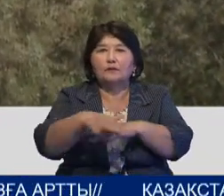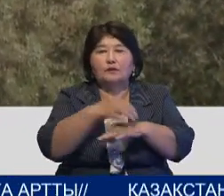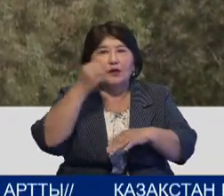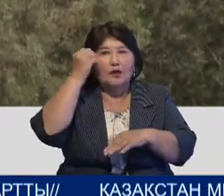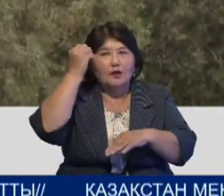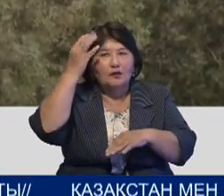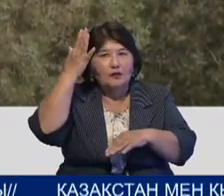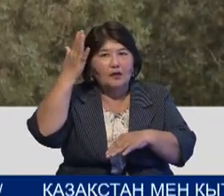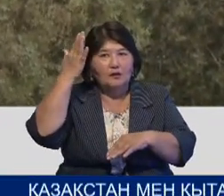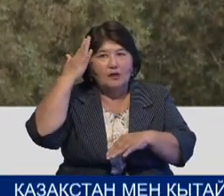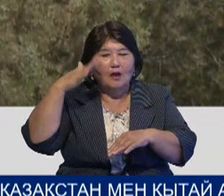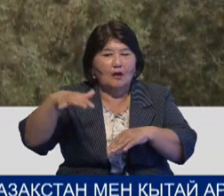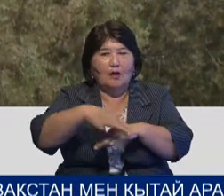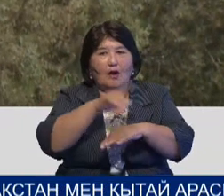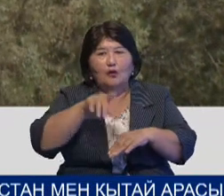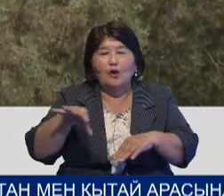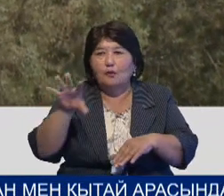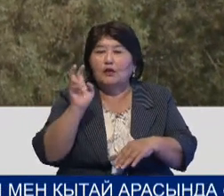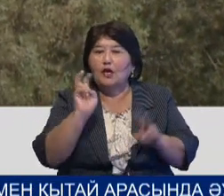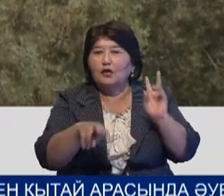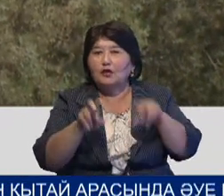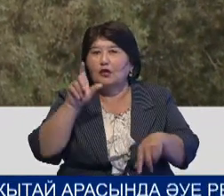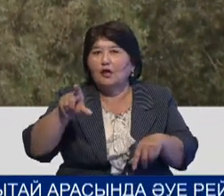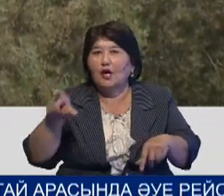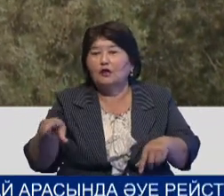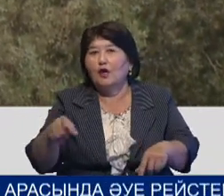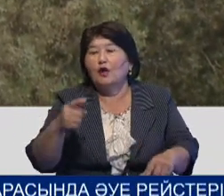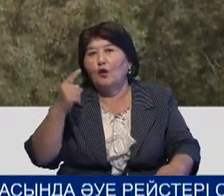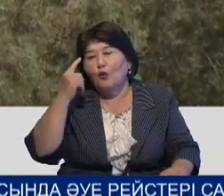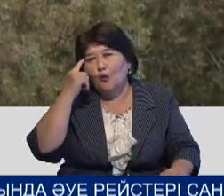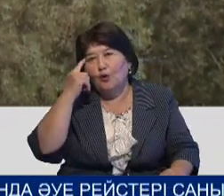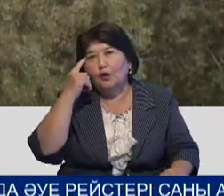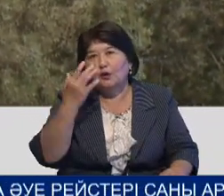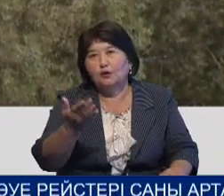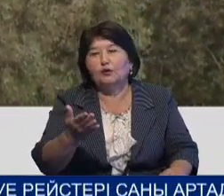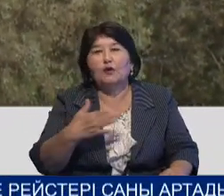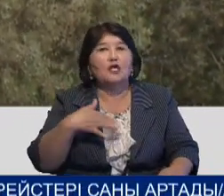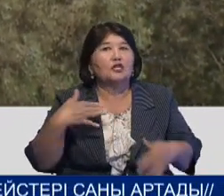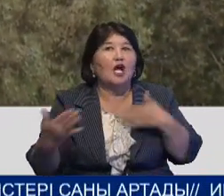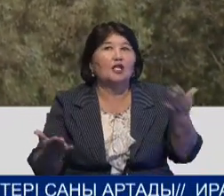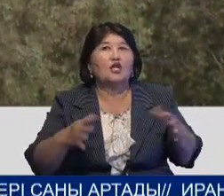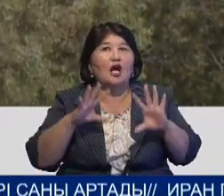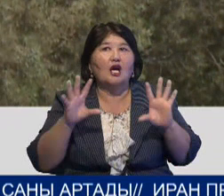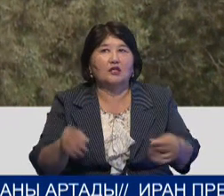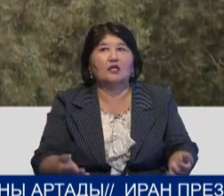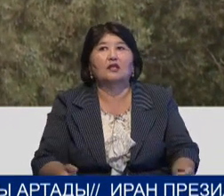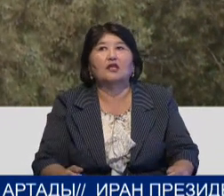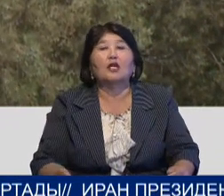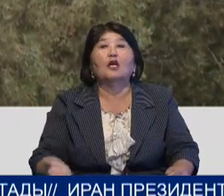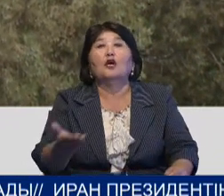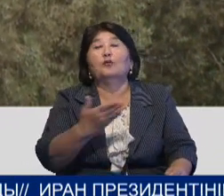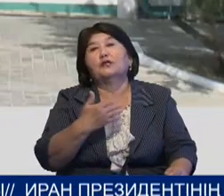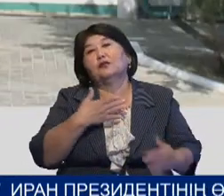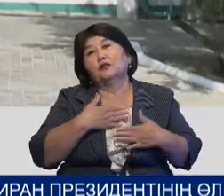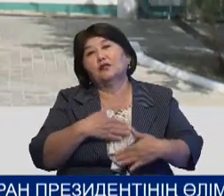жердегі зиялы қауым адам кісілердің, келген адамдардың ойларын сол кісі жеткізді жан жақты. Біз енді